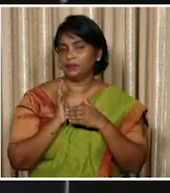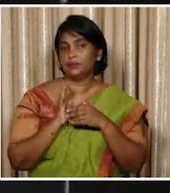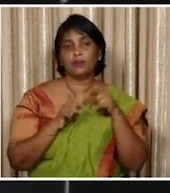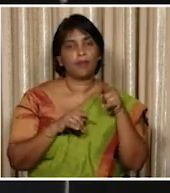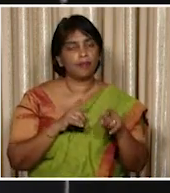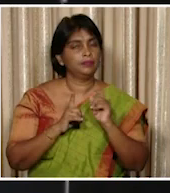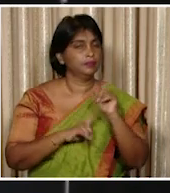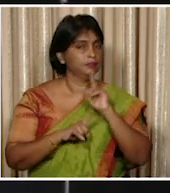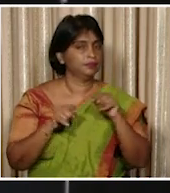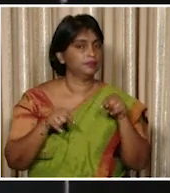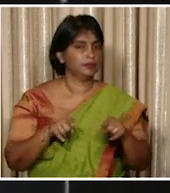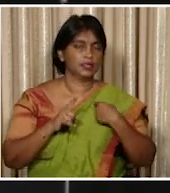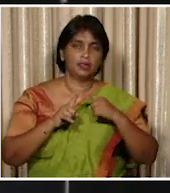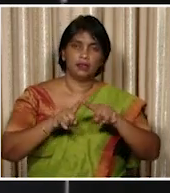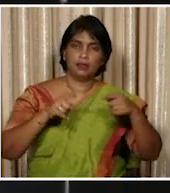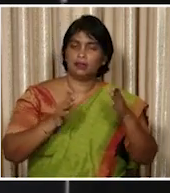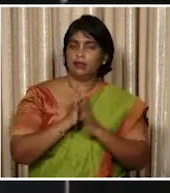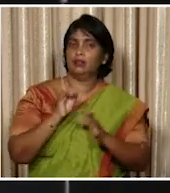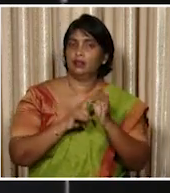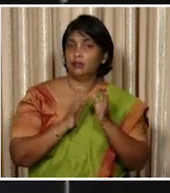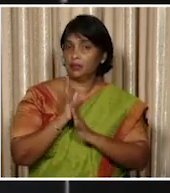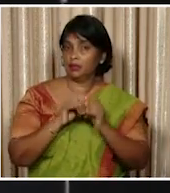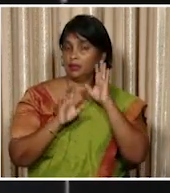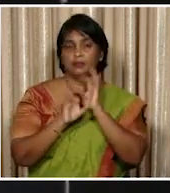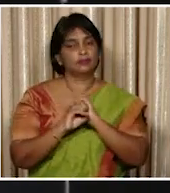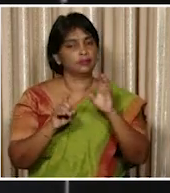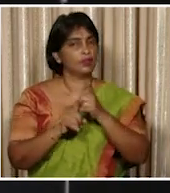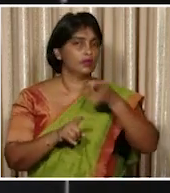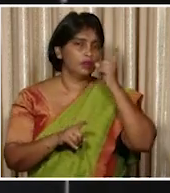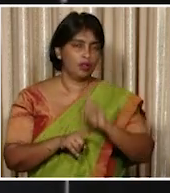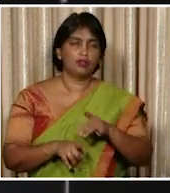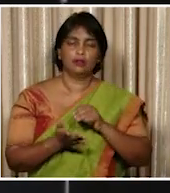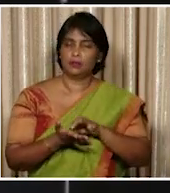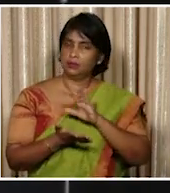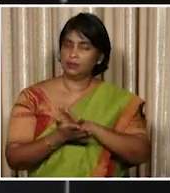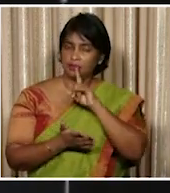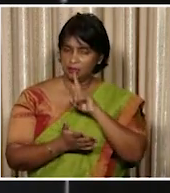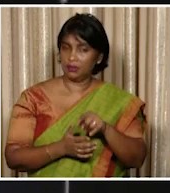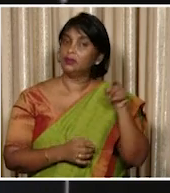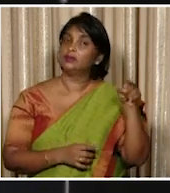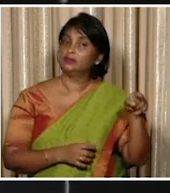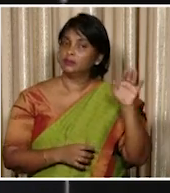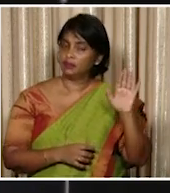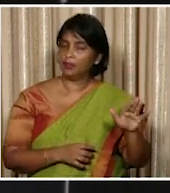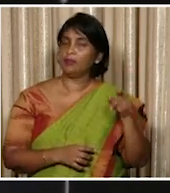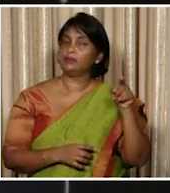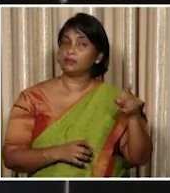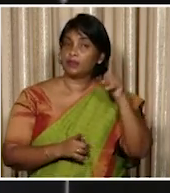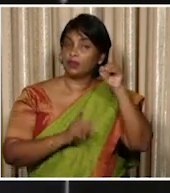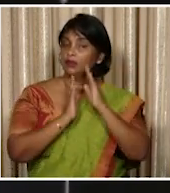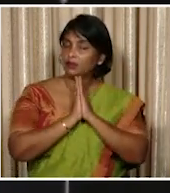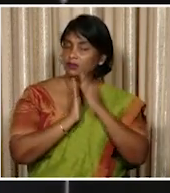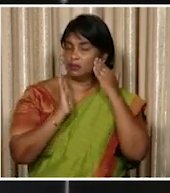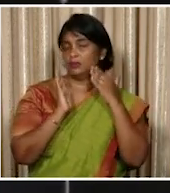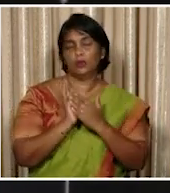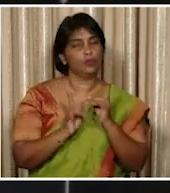மே சபாவே அனுகுத் மந்திரி ஒரு கருப்பு கதாவல் அனுமத்த கருணாத்தர் எத்துமாட்ட எத்துமா அனுகமனே கருப்பு